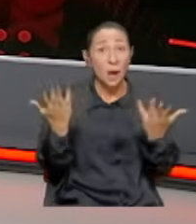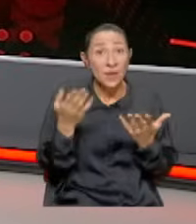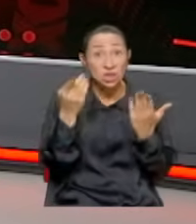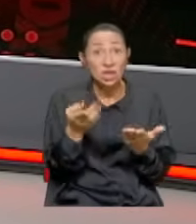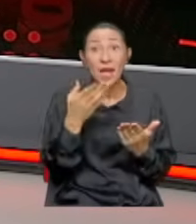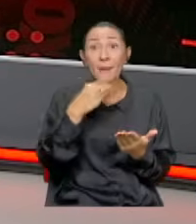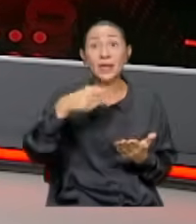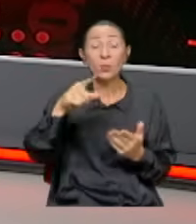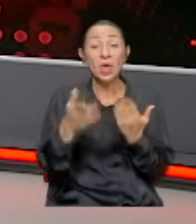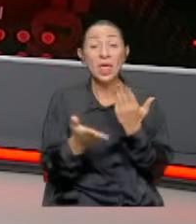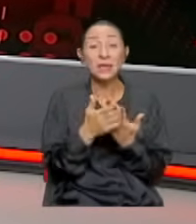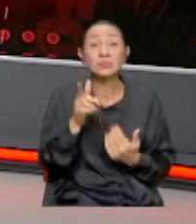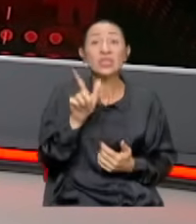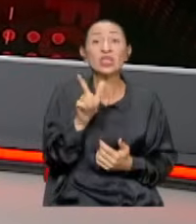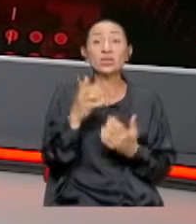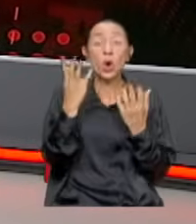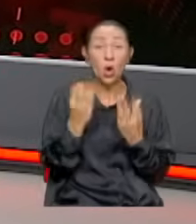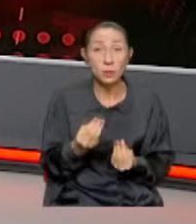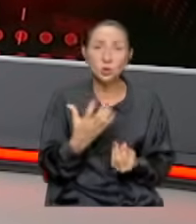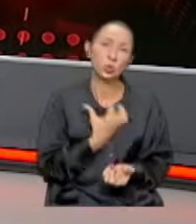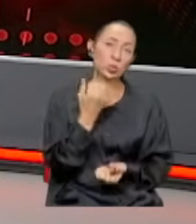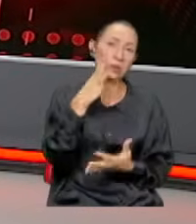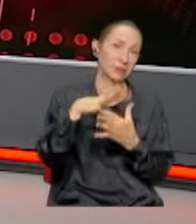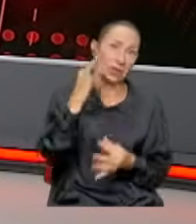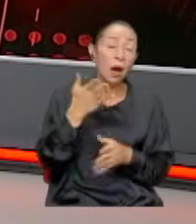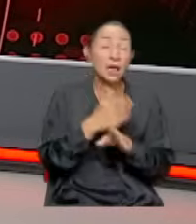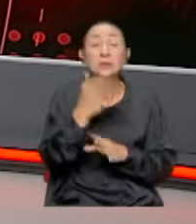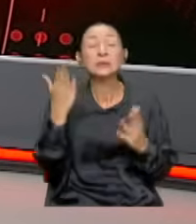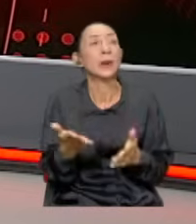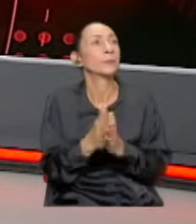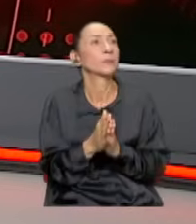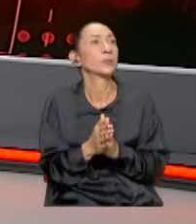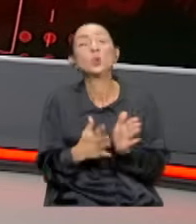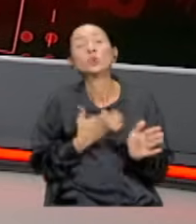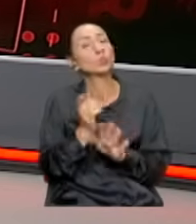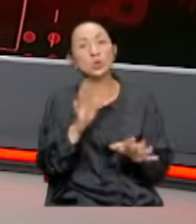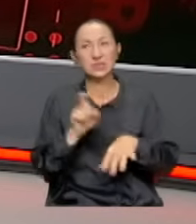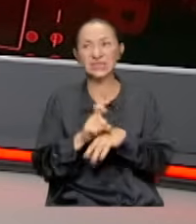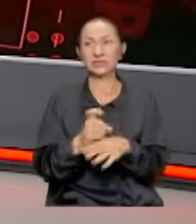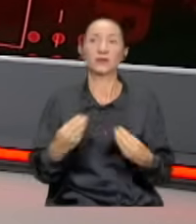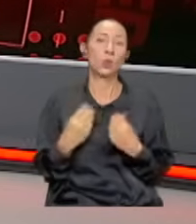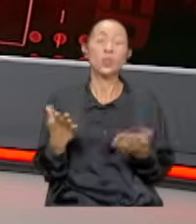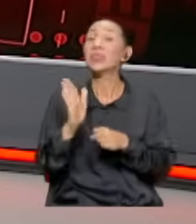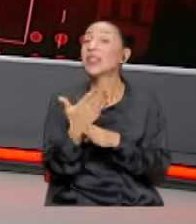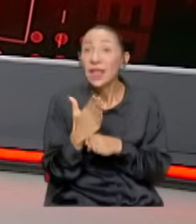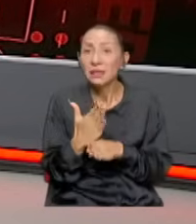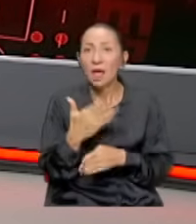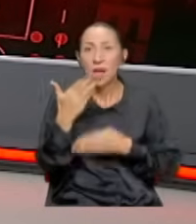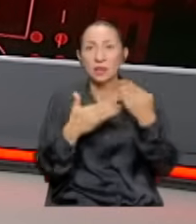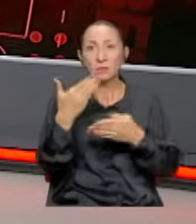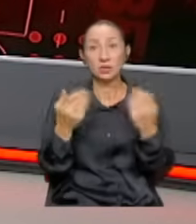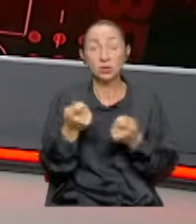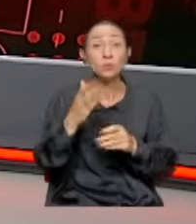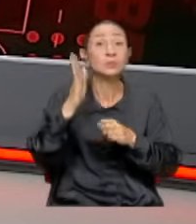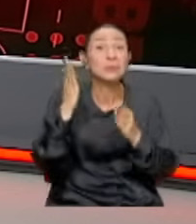işte emeklilerin bu yardımlara muhtaç bırakılmaları üzüyor insana Aslında üzmüyor sinirlendiriyor neden anlatmaya